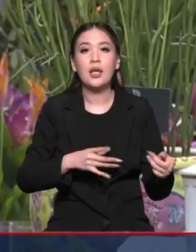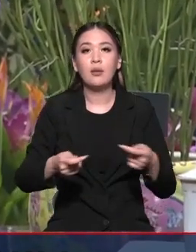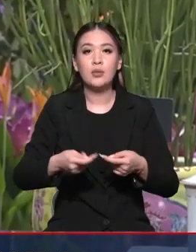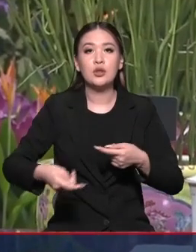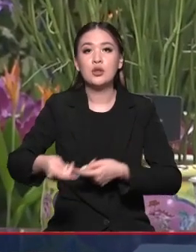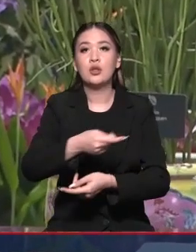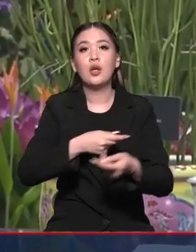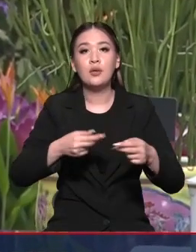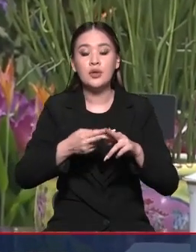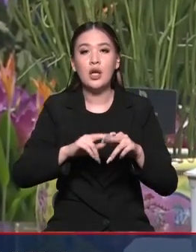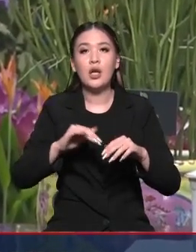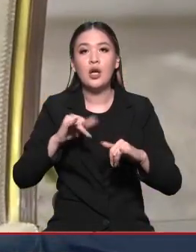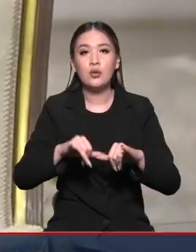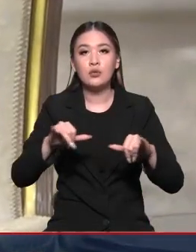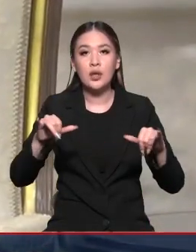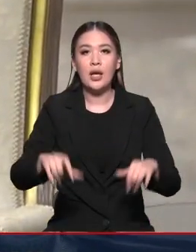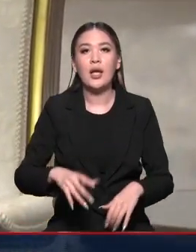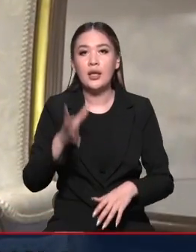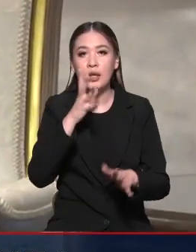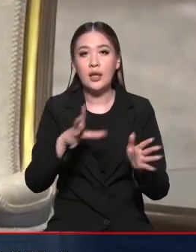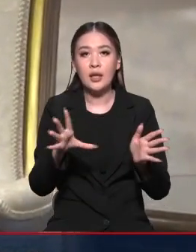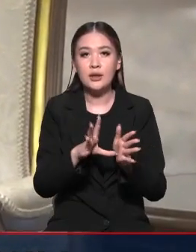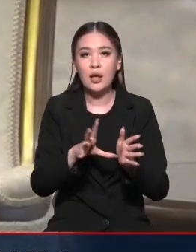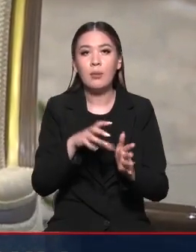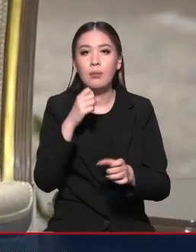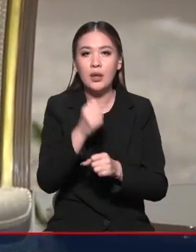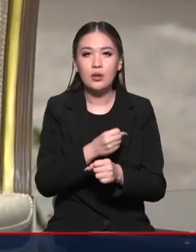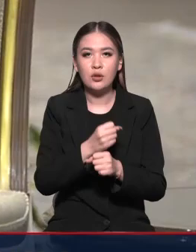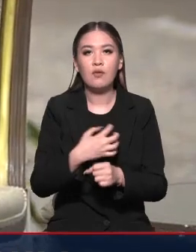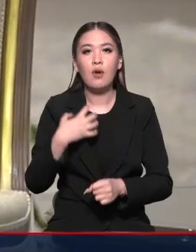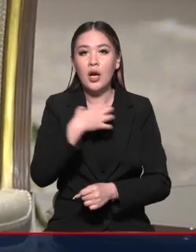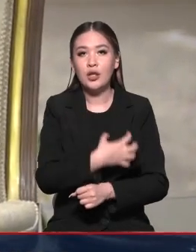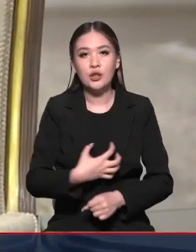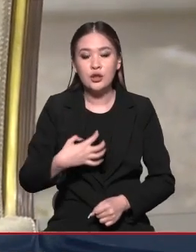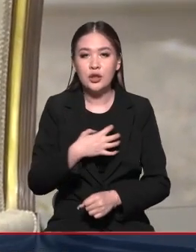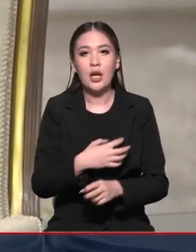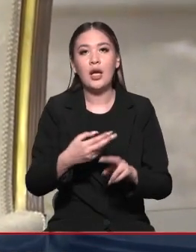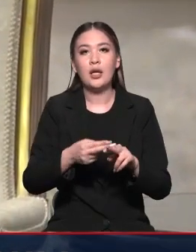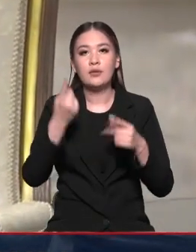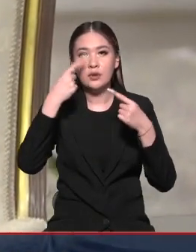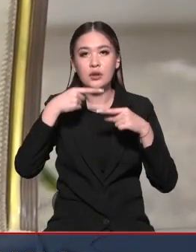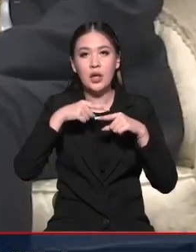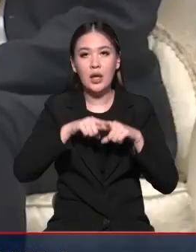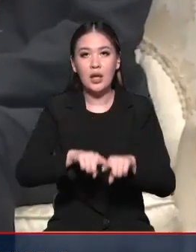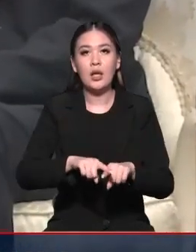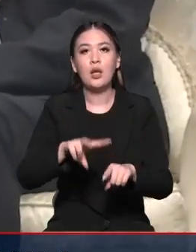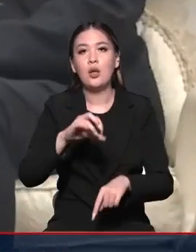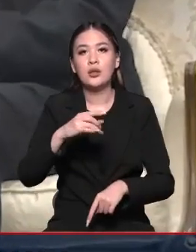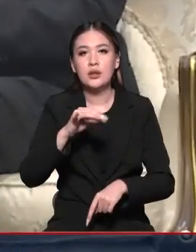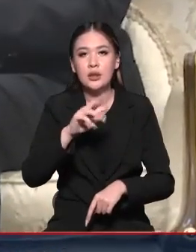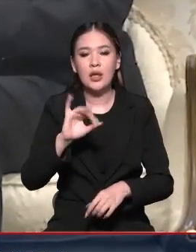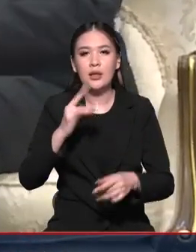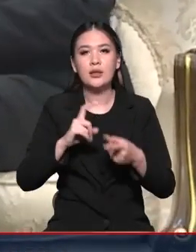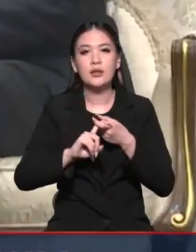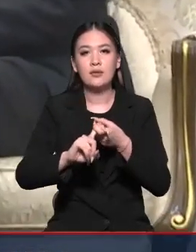стороны совместно развивают это энергетика переработка критически важного сырья инфраструктура финтех логистика и